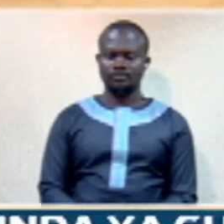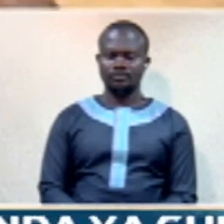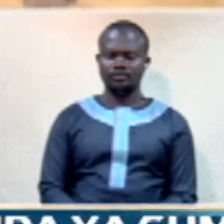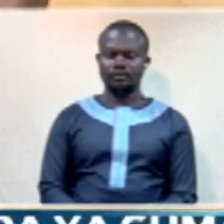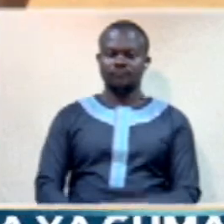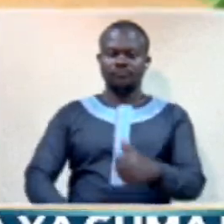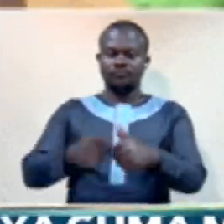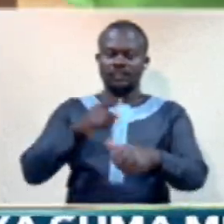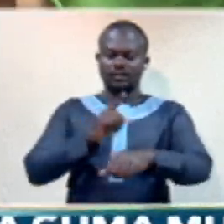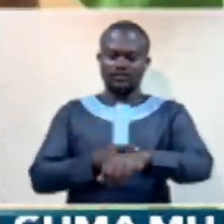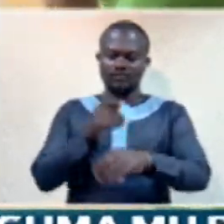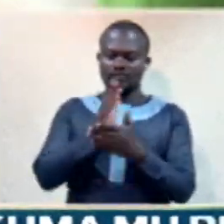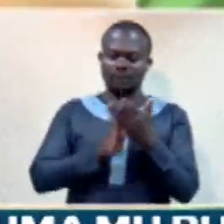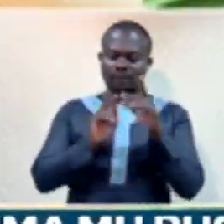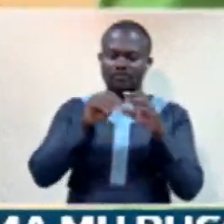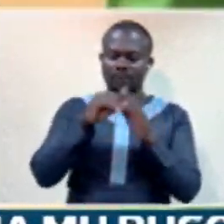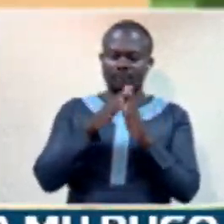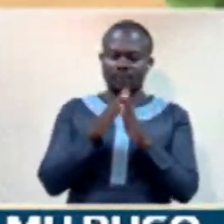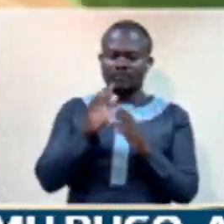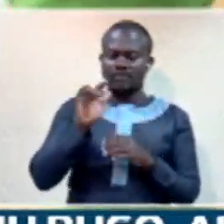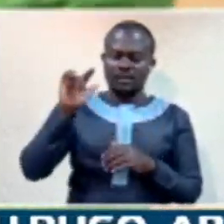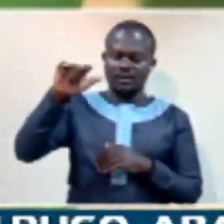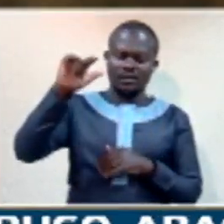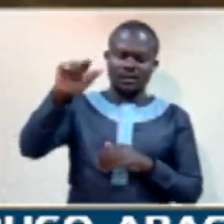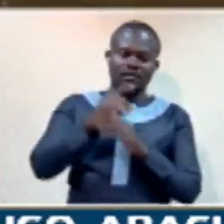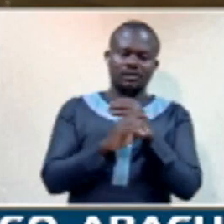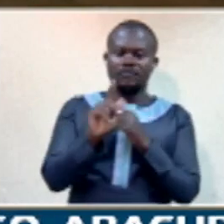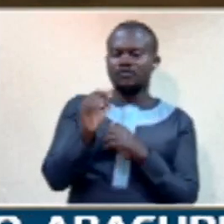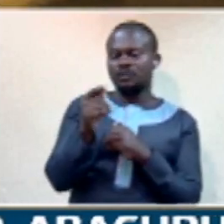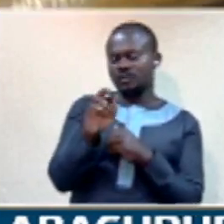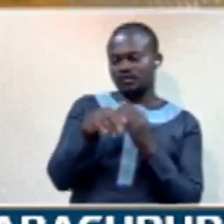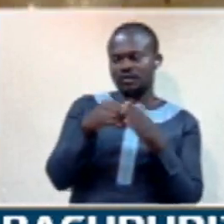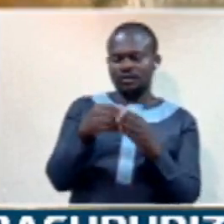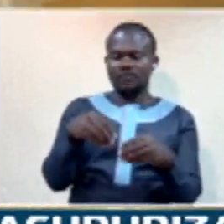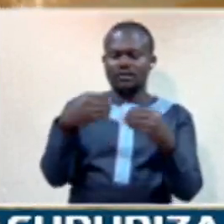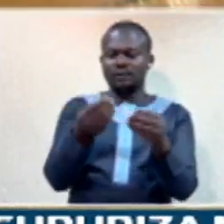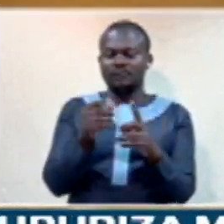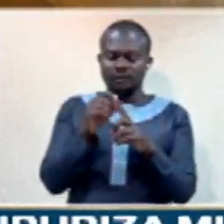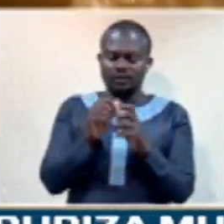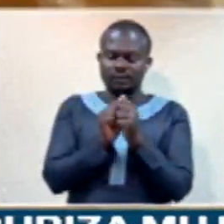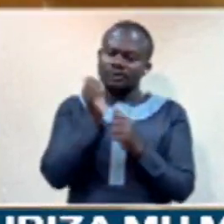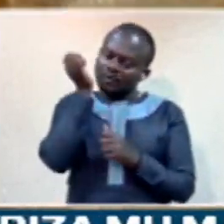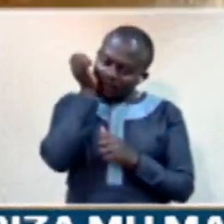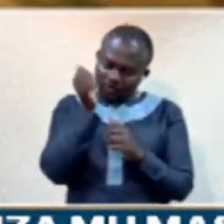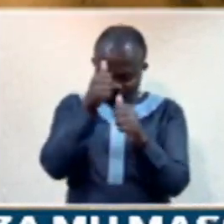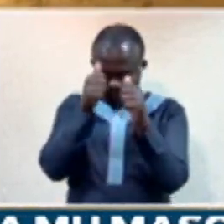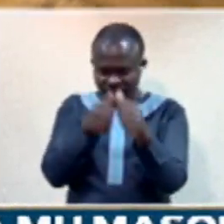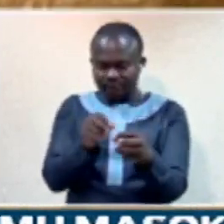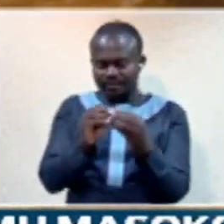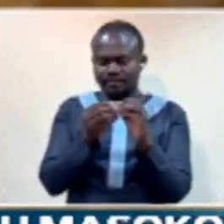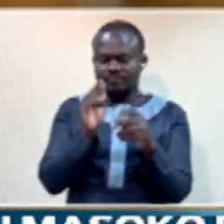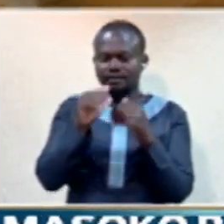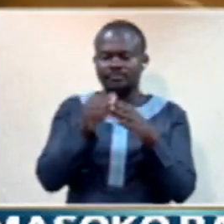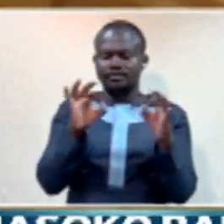Ku ikubitiro bamwe mu baturage bo mu murenge wa Kanombe mu karere ka Kicukiro bagejejweho umuceri n'ibishyimbo hagendewe ku mubare